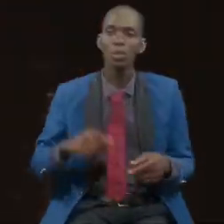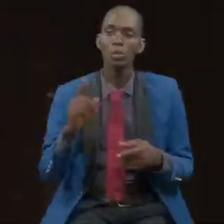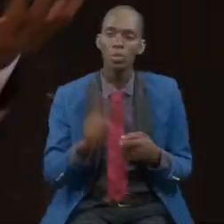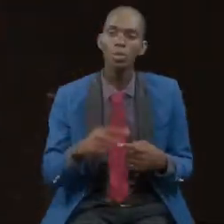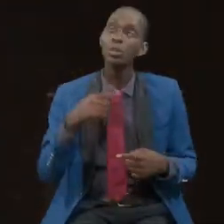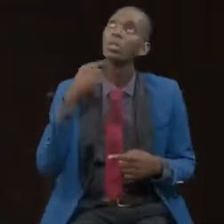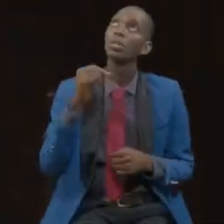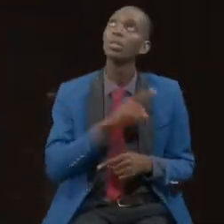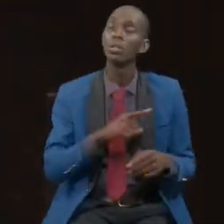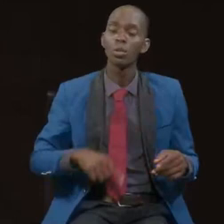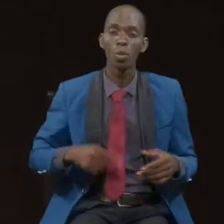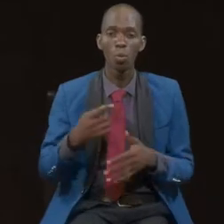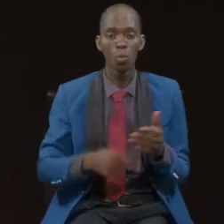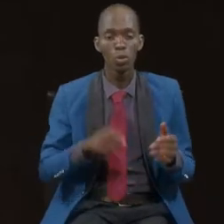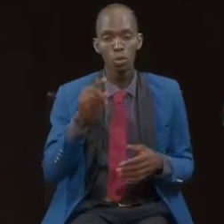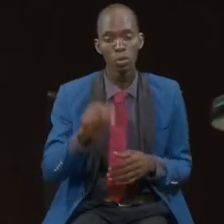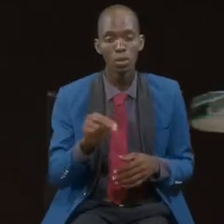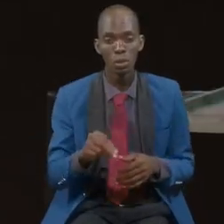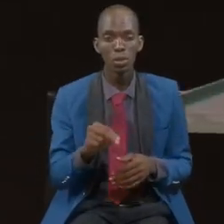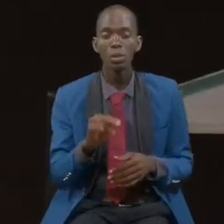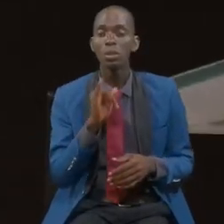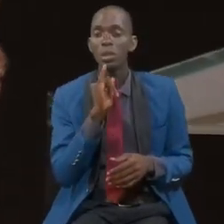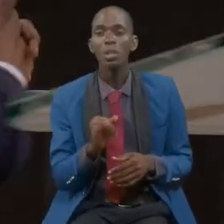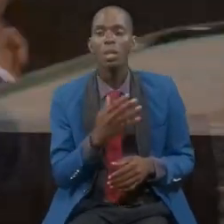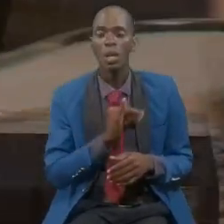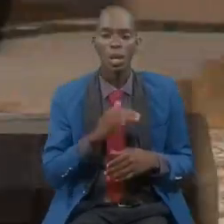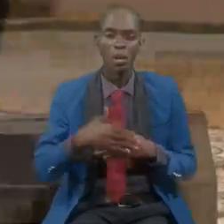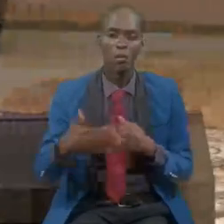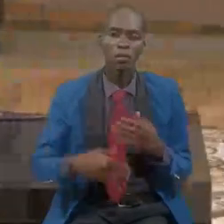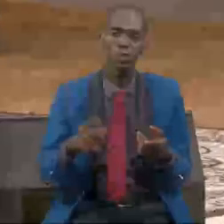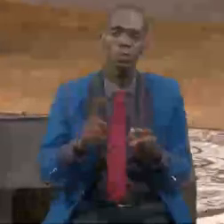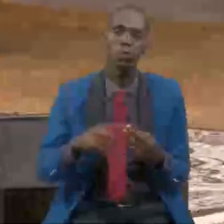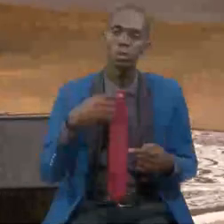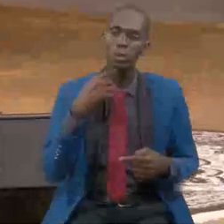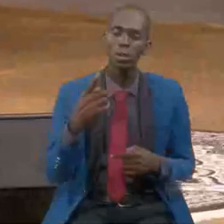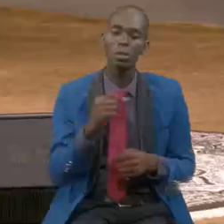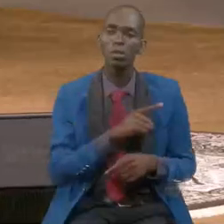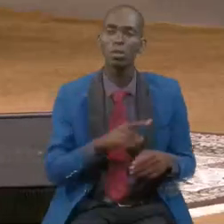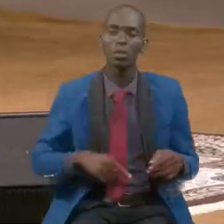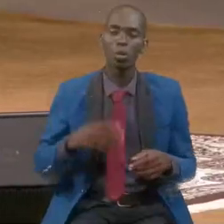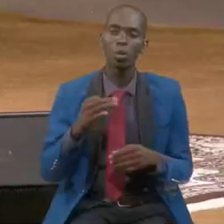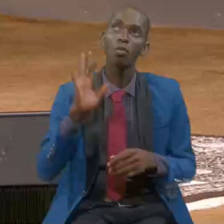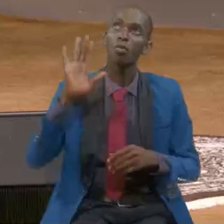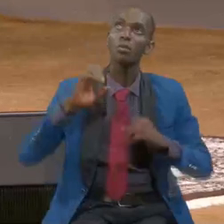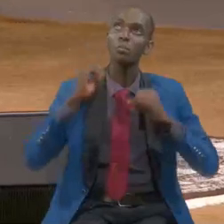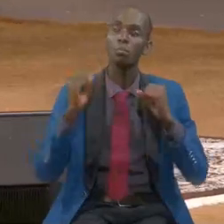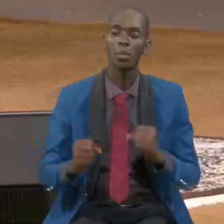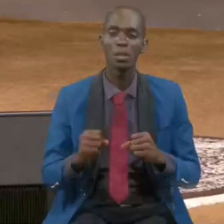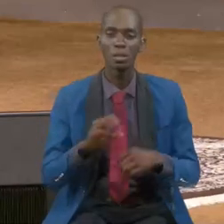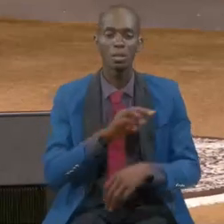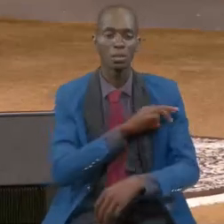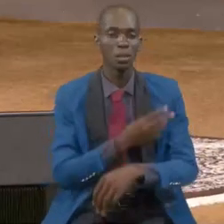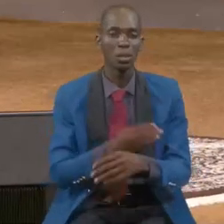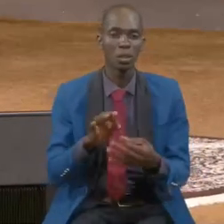Je vous invite au Seigneur et je vous invite à dire au Seigneur ce dont vous avez besoin. Je vous invite à dire au Seigneur que son esprit puissant, que